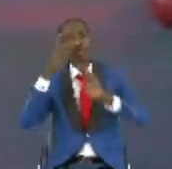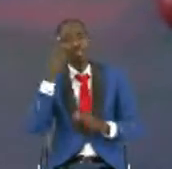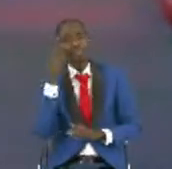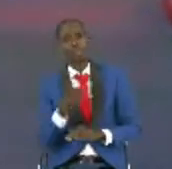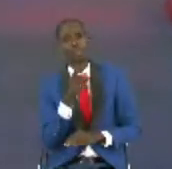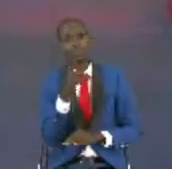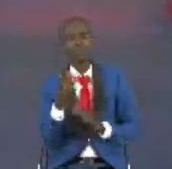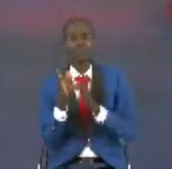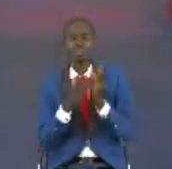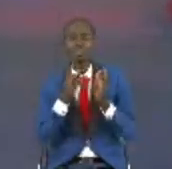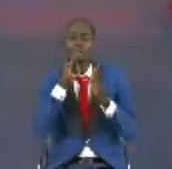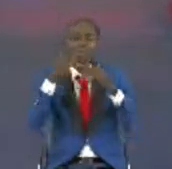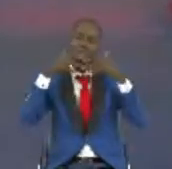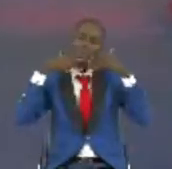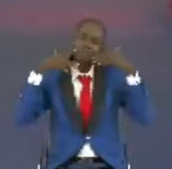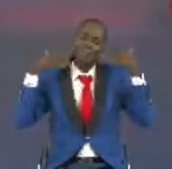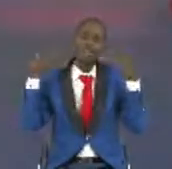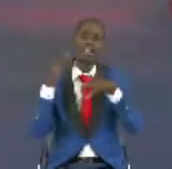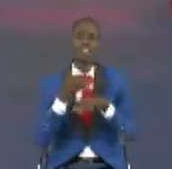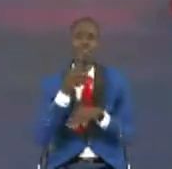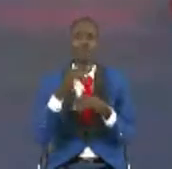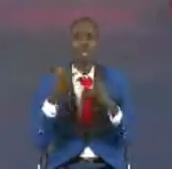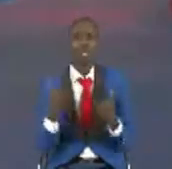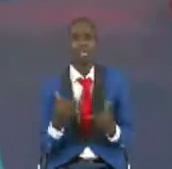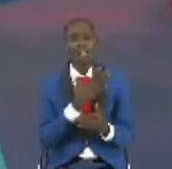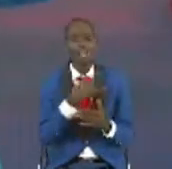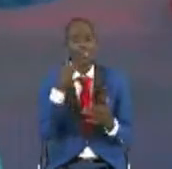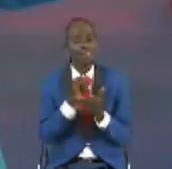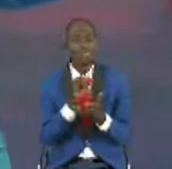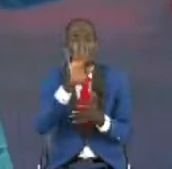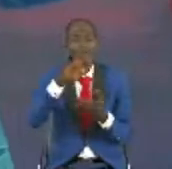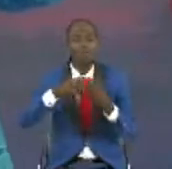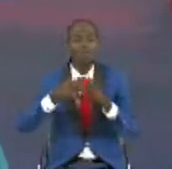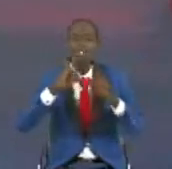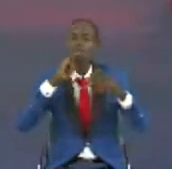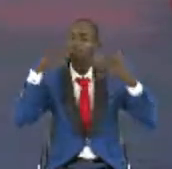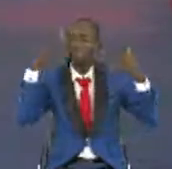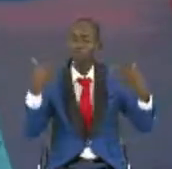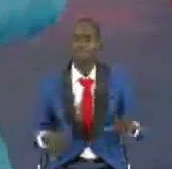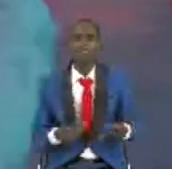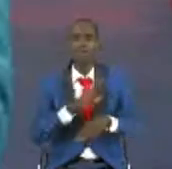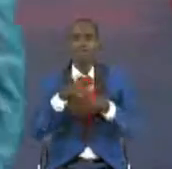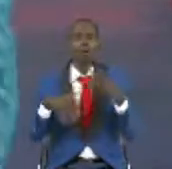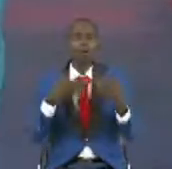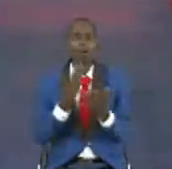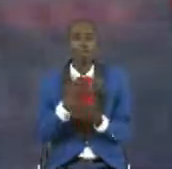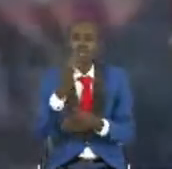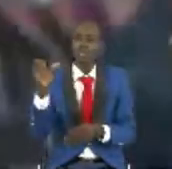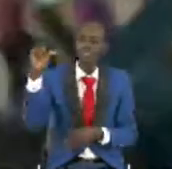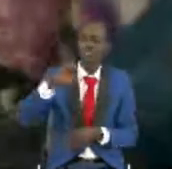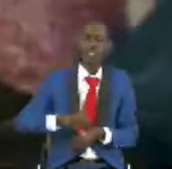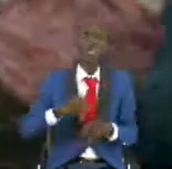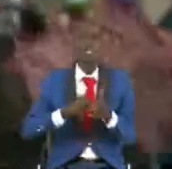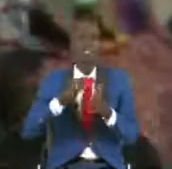Jésus sourit maintenant. Il dit, oui, tout est accompli. Il va enlever toute condamnation. Il va ôter